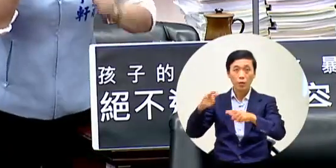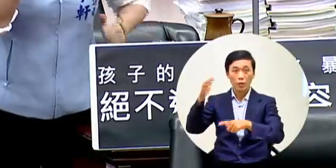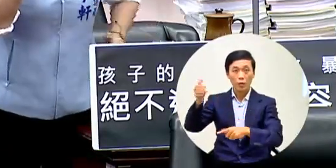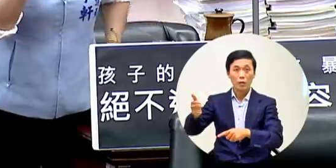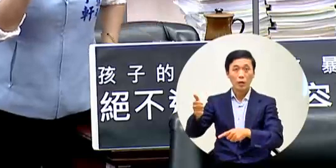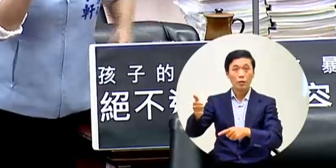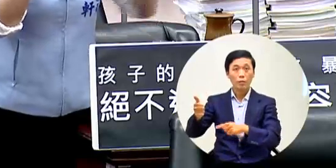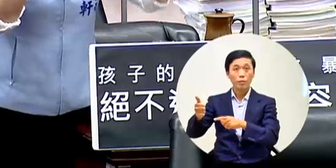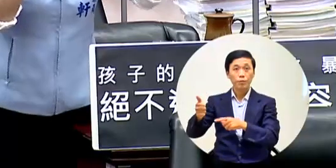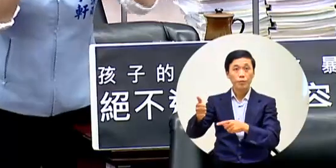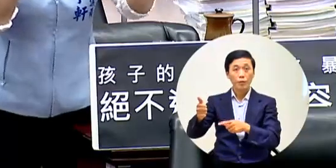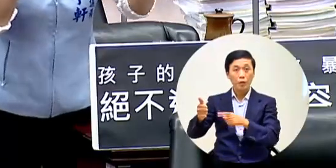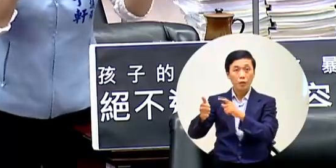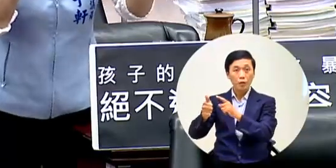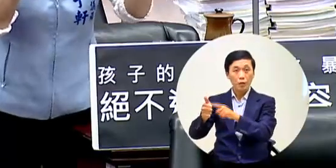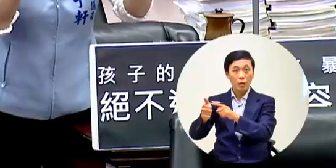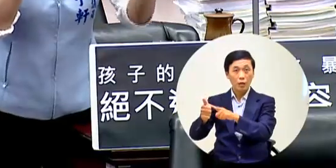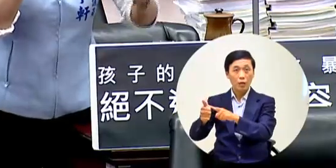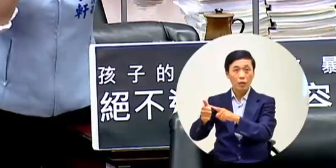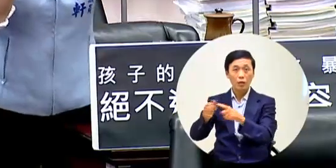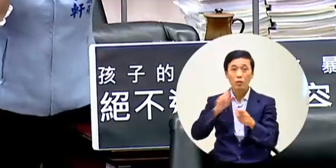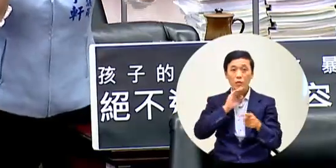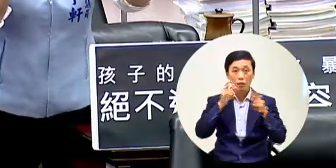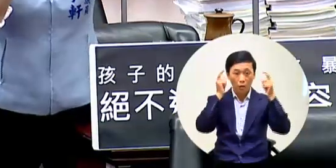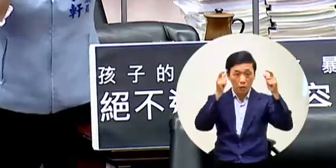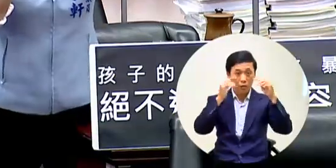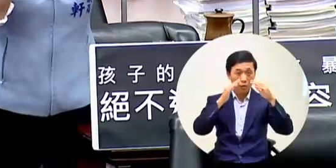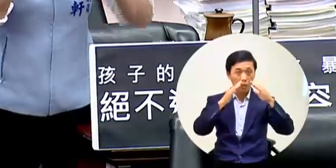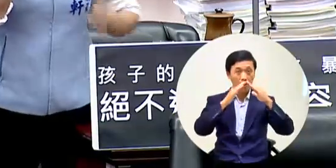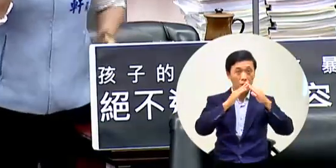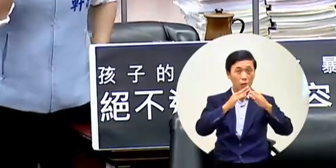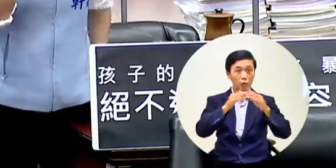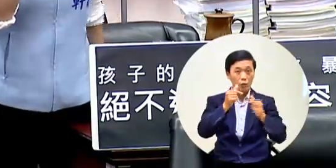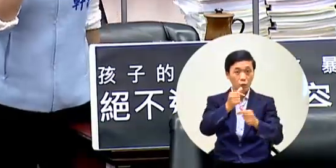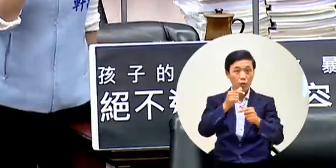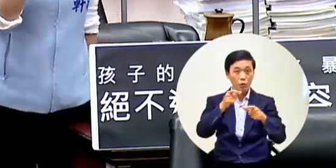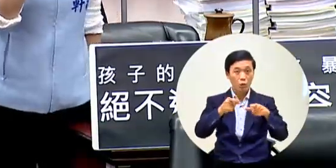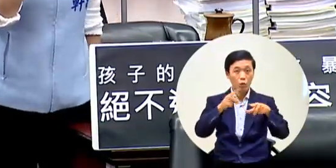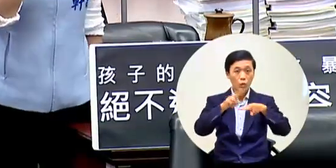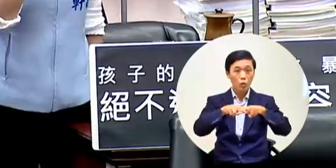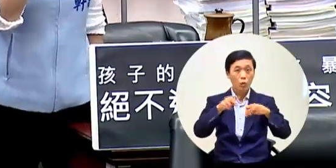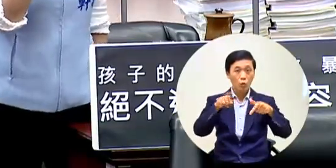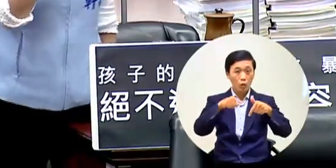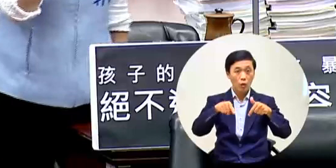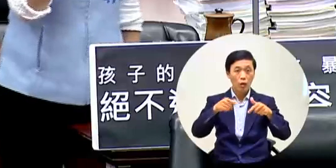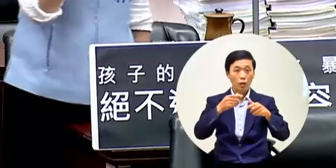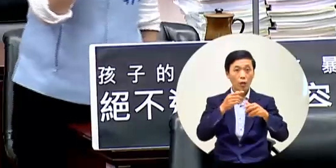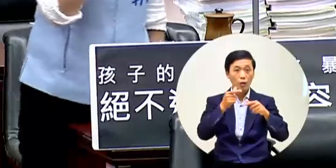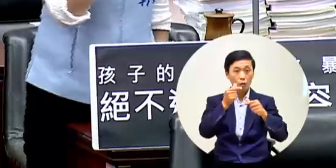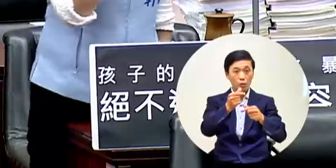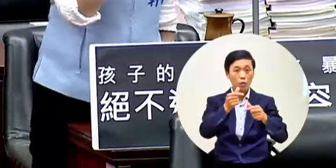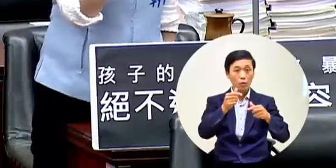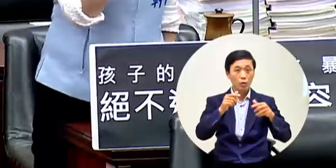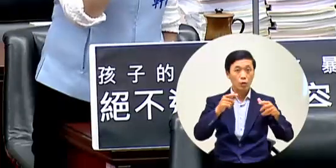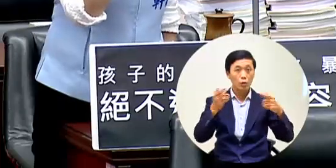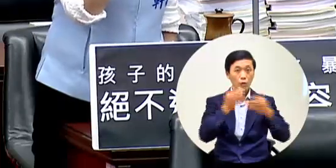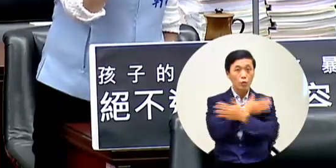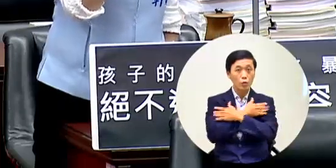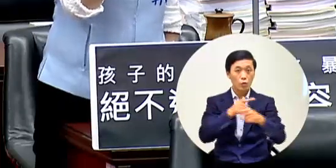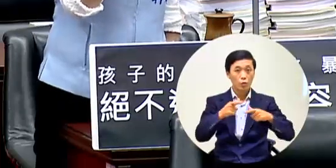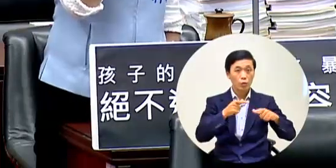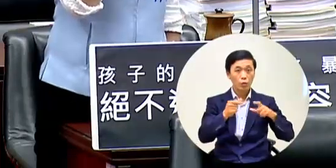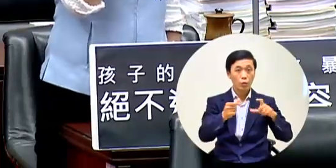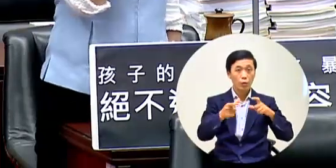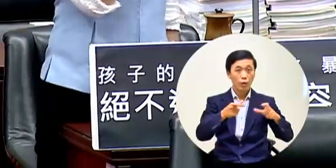啊，他是高雄市准公共化幼儿园以及高雄市幼儿园的评鉴委